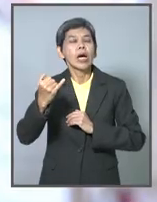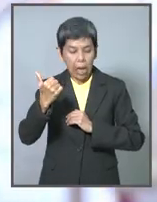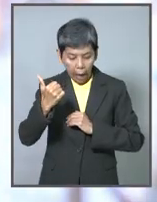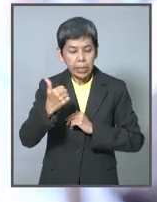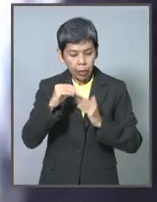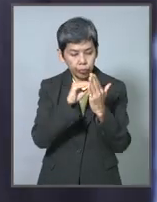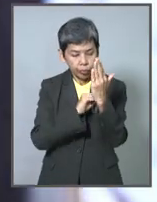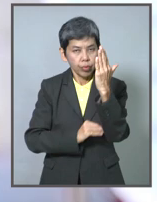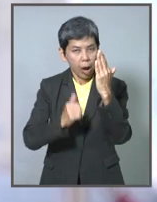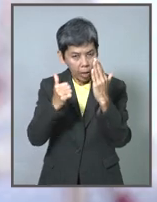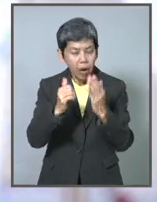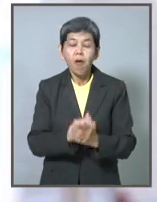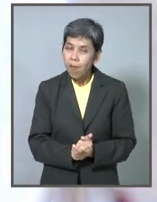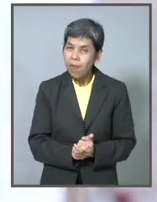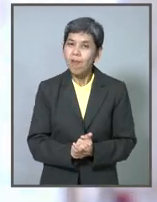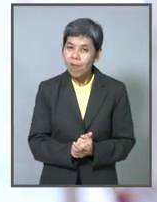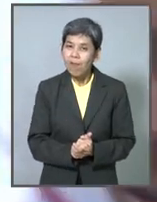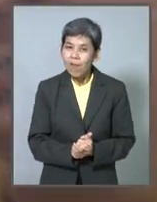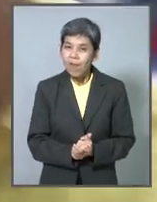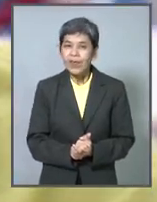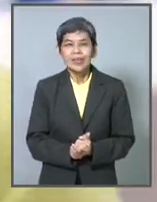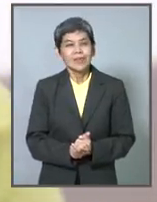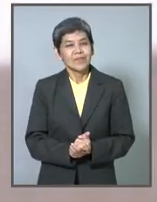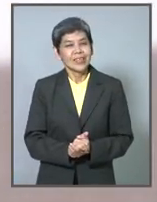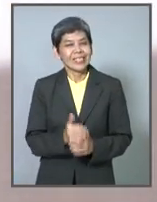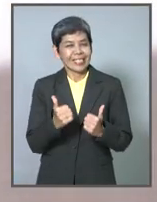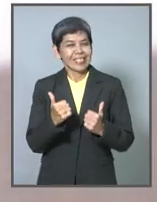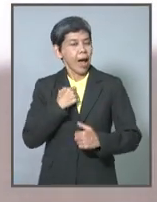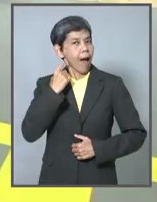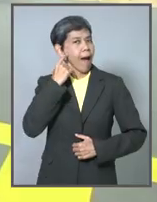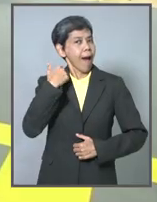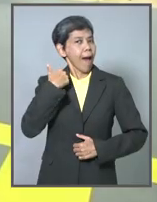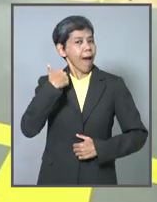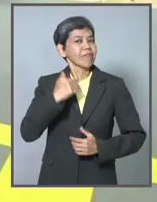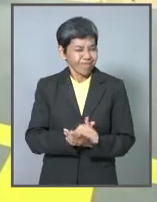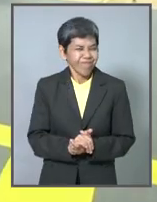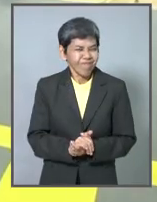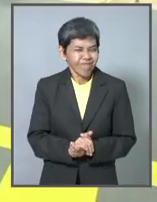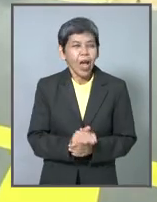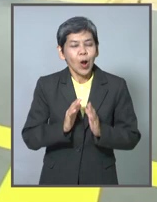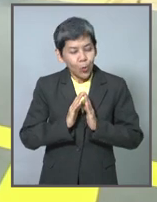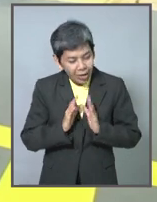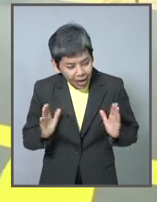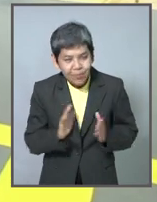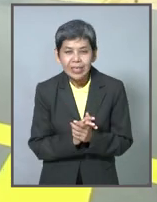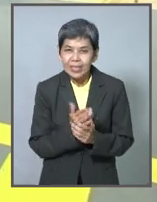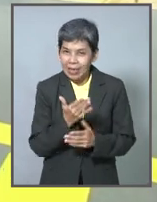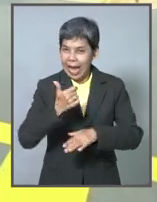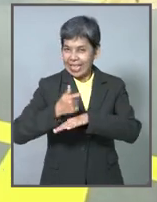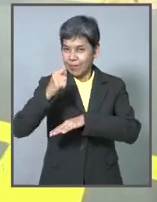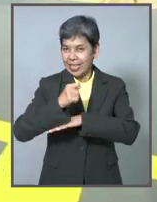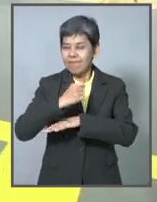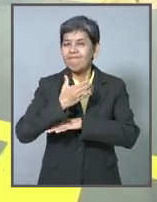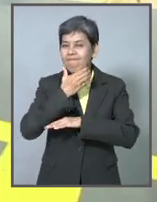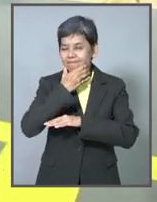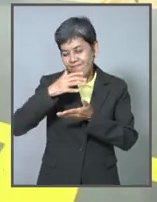ของมนุษย์จังหวัดค่ะ ครับผมได้ครับท่านผู้ชมครับต้องบอกว่าตอนนี้เสียงค่อนข้างดังอีกแล้วนะฮะเดี๋ยวก็ขอบคุณมากนะครับท่านอธิบดีนะฮะที่มา